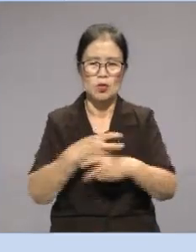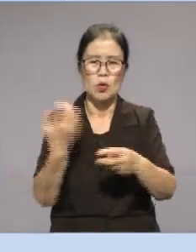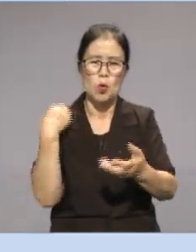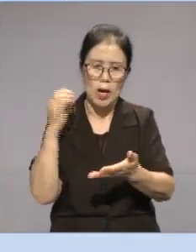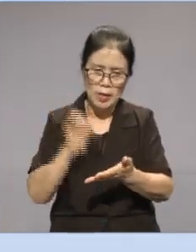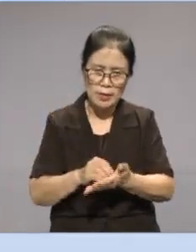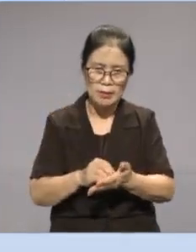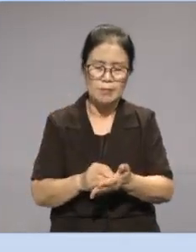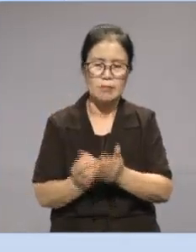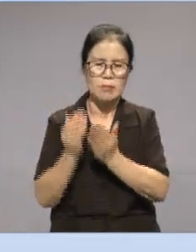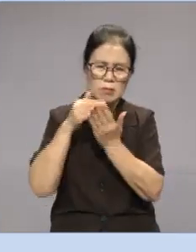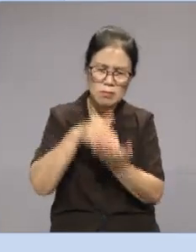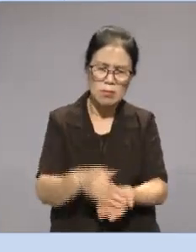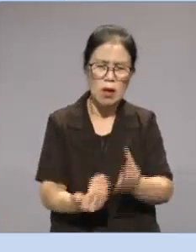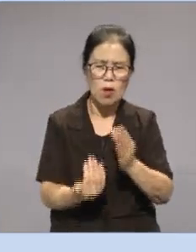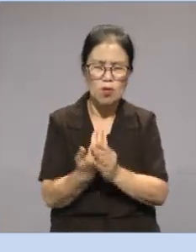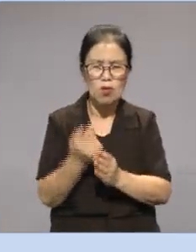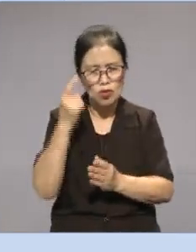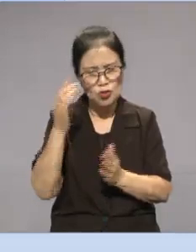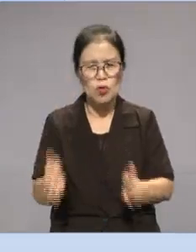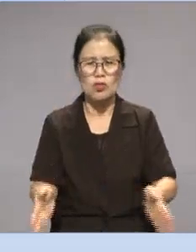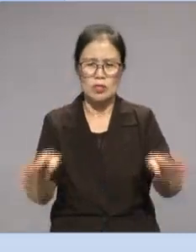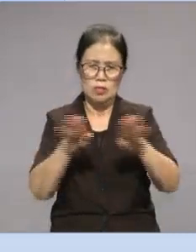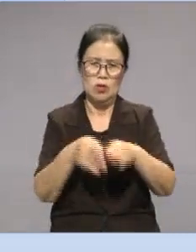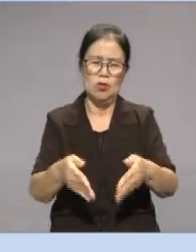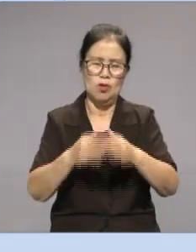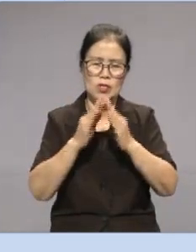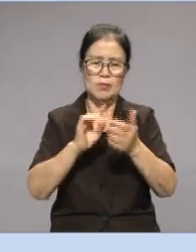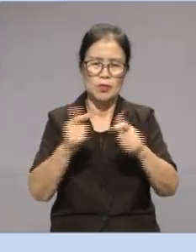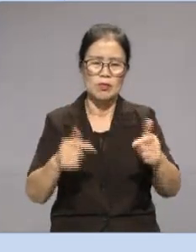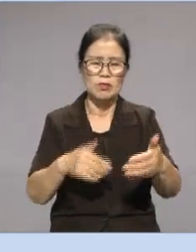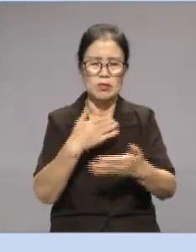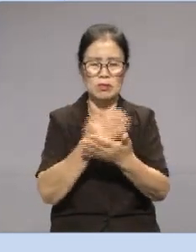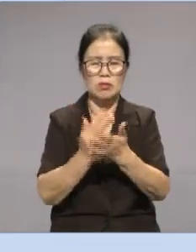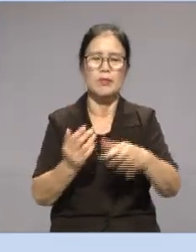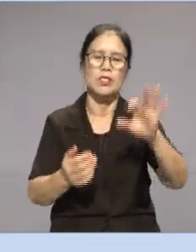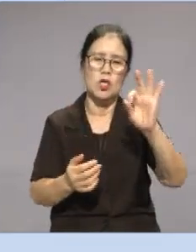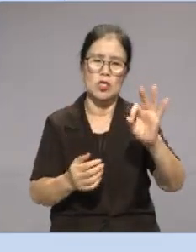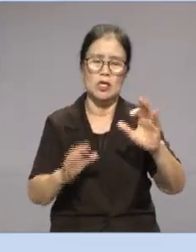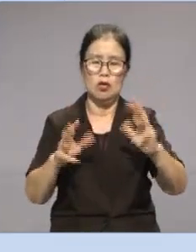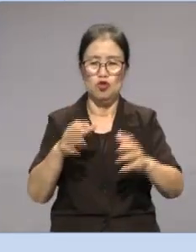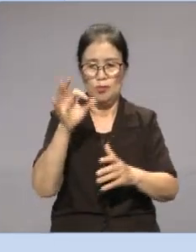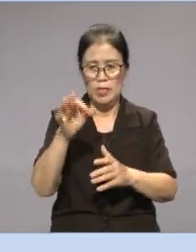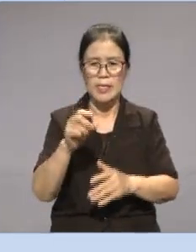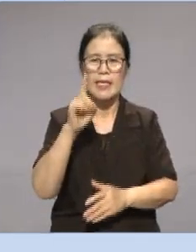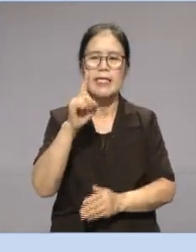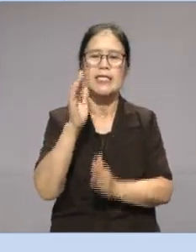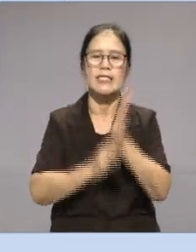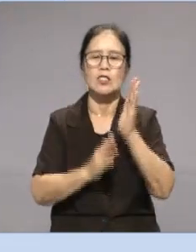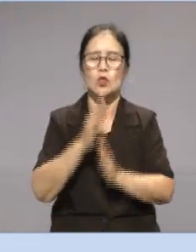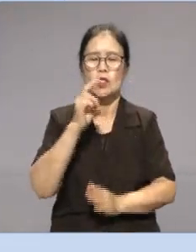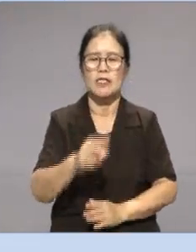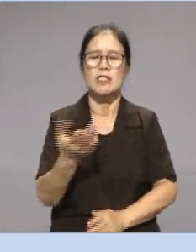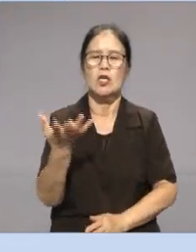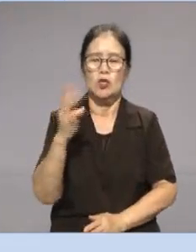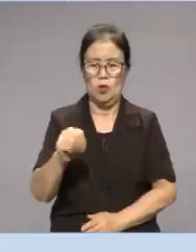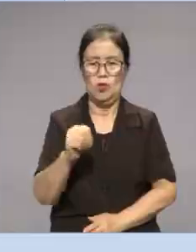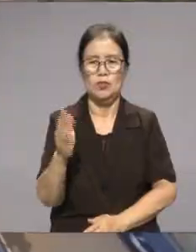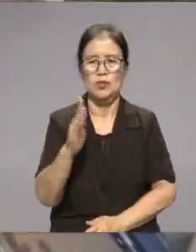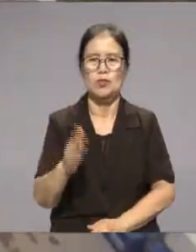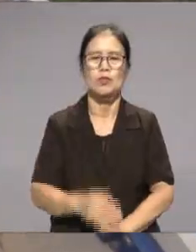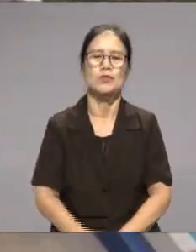환급과 안산 세월호 추모시설 건립 지원 등 10개 사업, 국비 예산 1조 2천여억 원